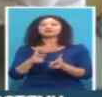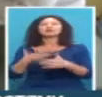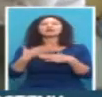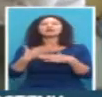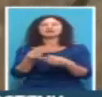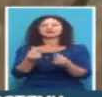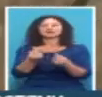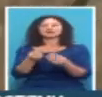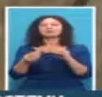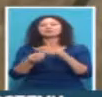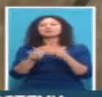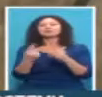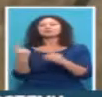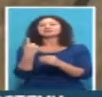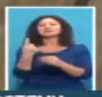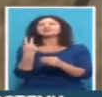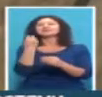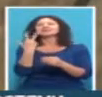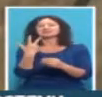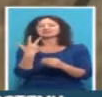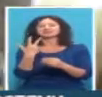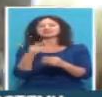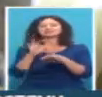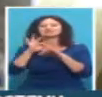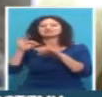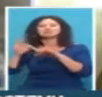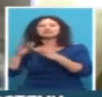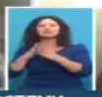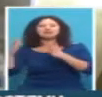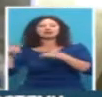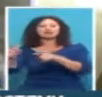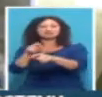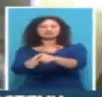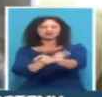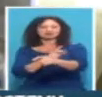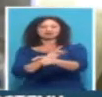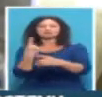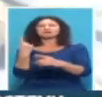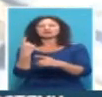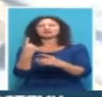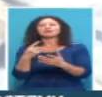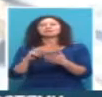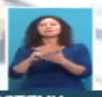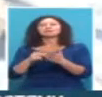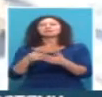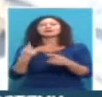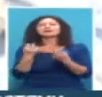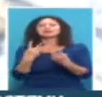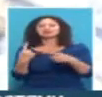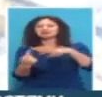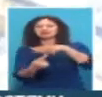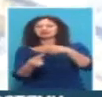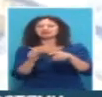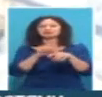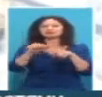Единственная проблема – в районе 13 округов и, соответственно, большой километраж. Первое время осуществлять перевозки будут по нескольким округам. В будущем